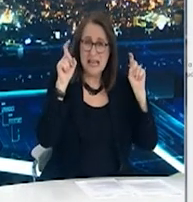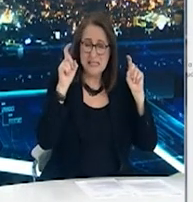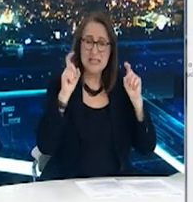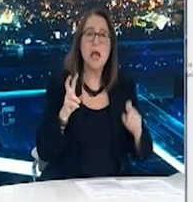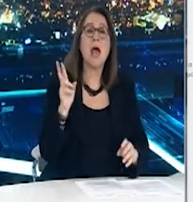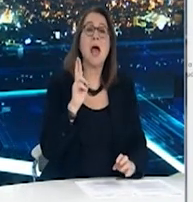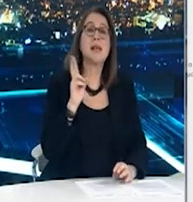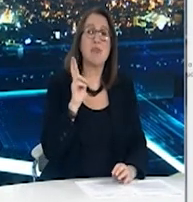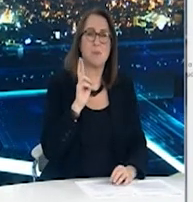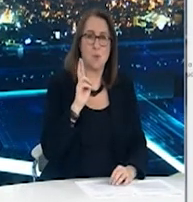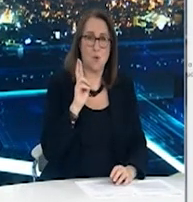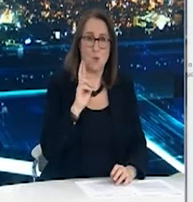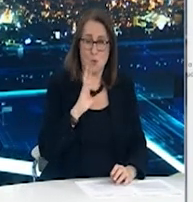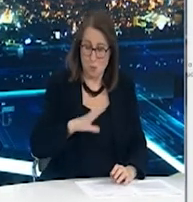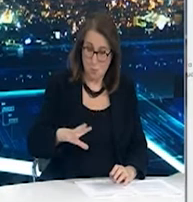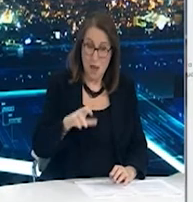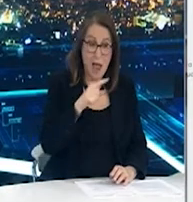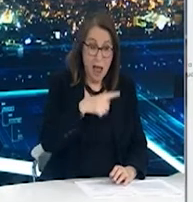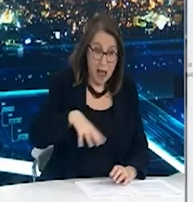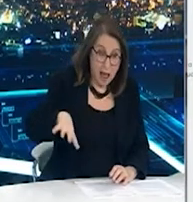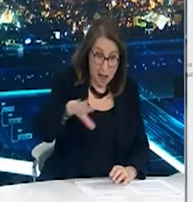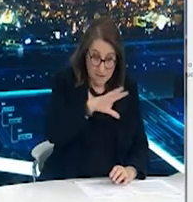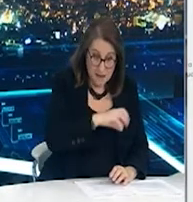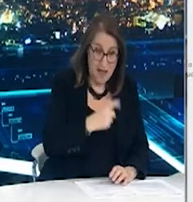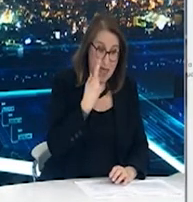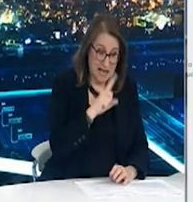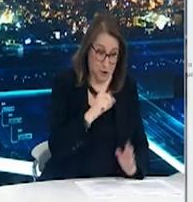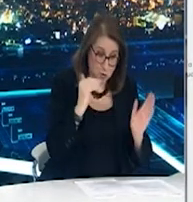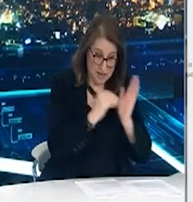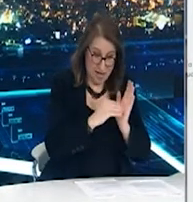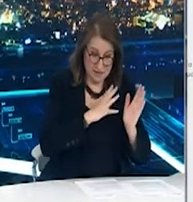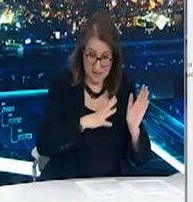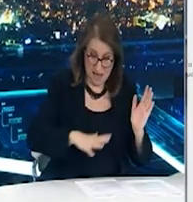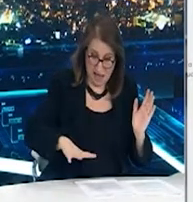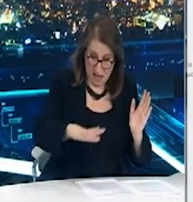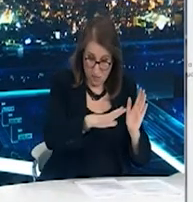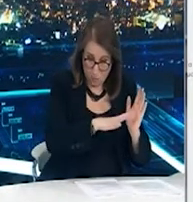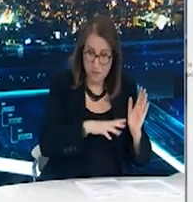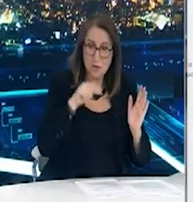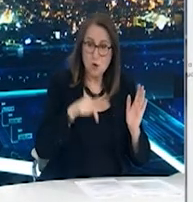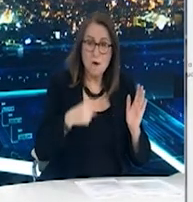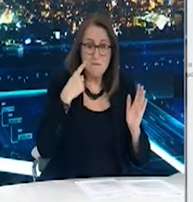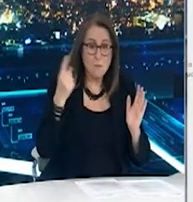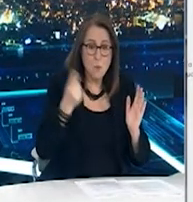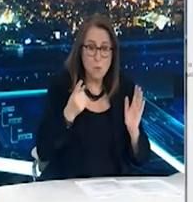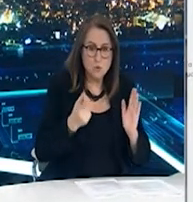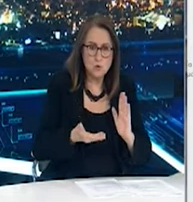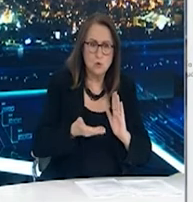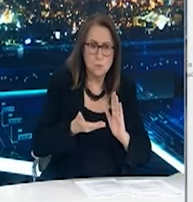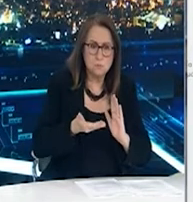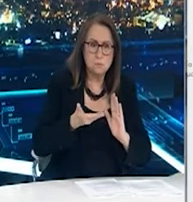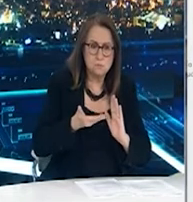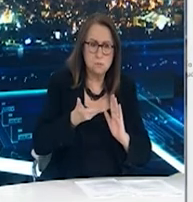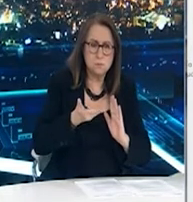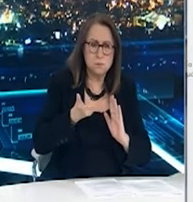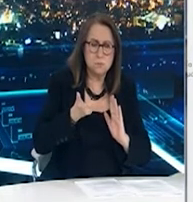των 14 ημερών ανά 100.000 κατοίκους, καθώς και των 7 ημερών, σιγά σιγά επιδεινώνονται και πλησιάζουν το σημείο